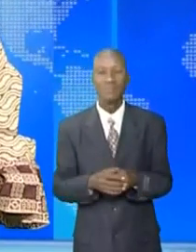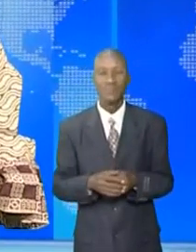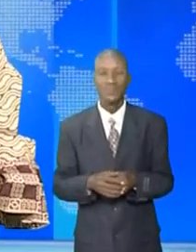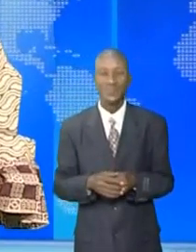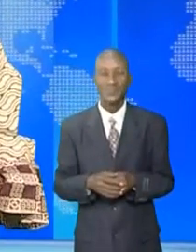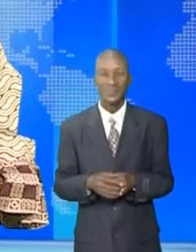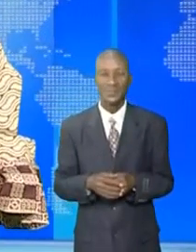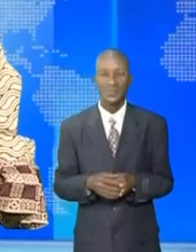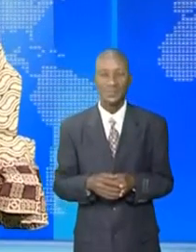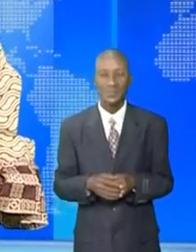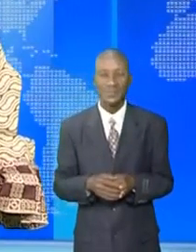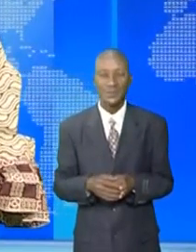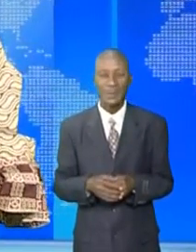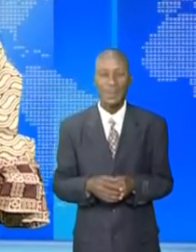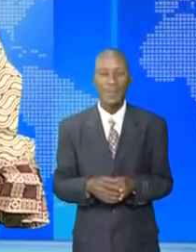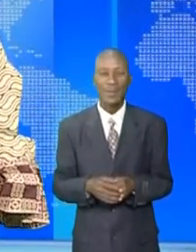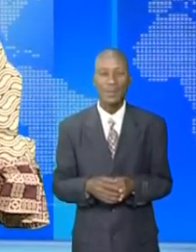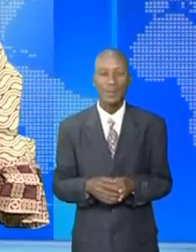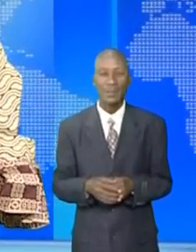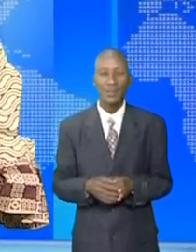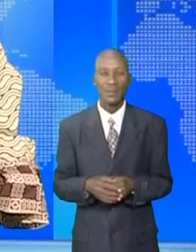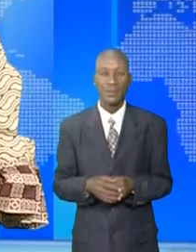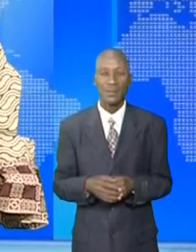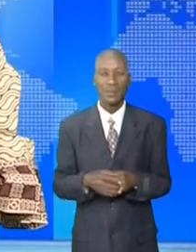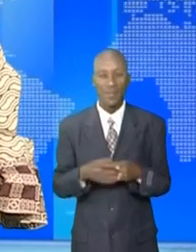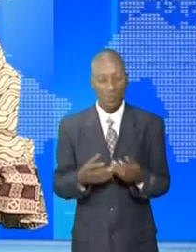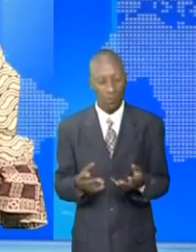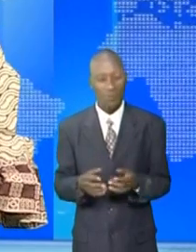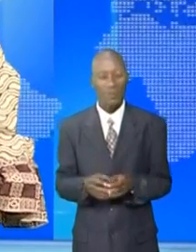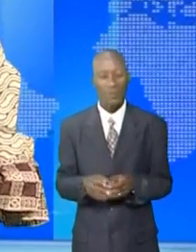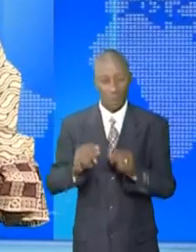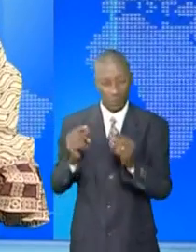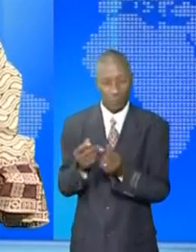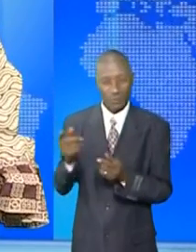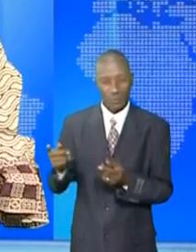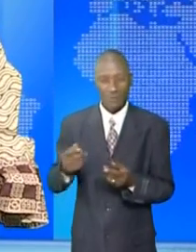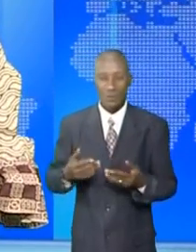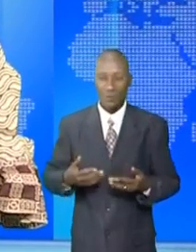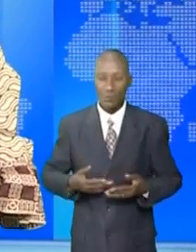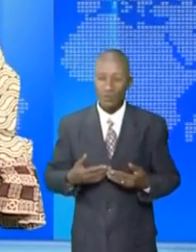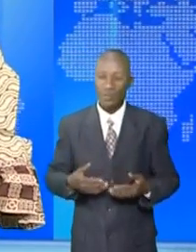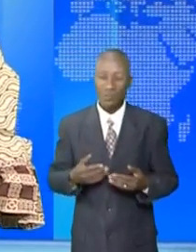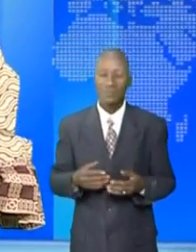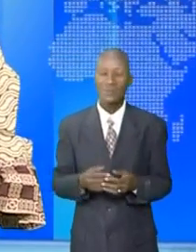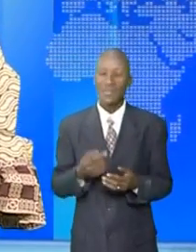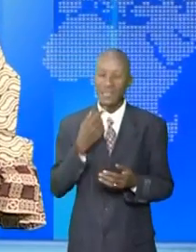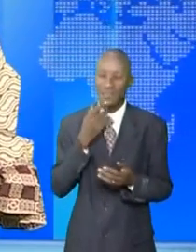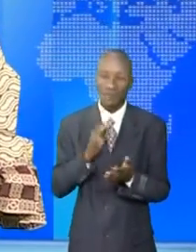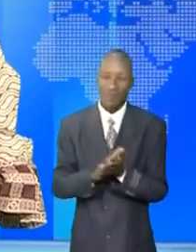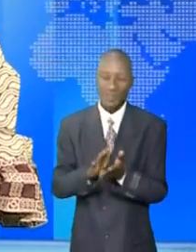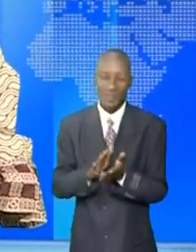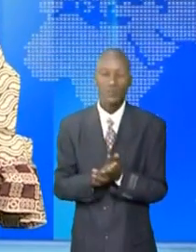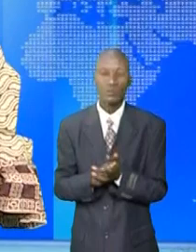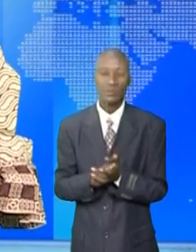j'adresse avec assurance de ma très haute considération, mes vives et chaleureuses félicitations pour la